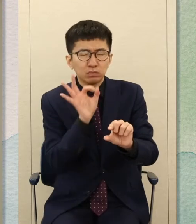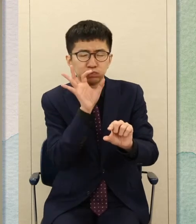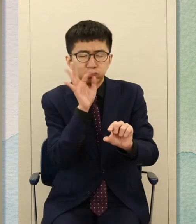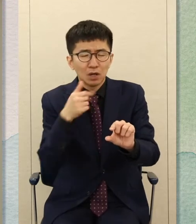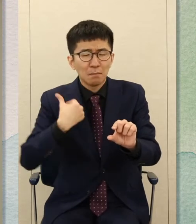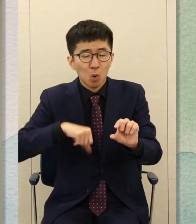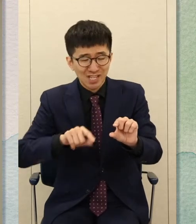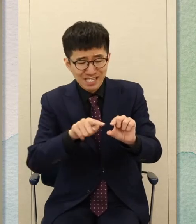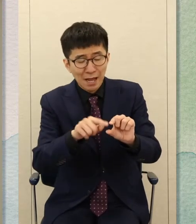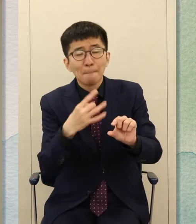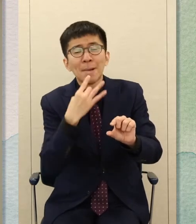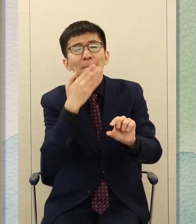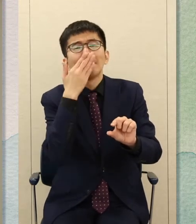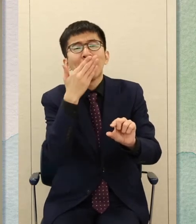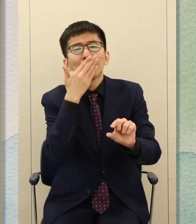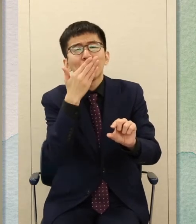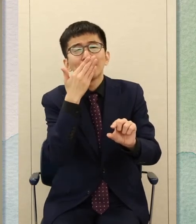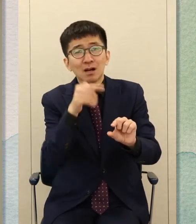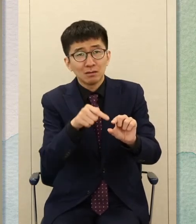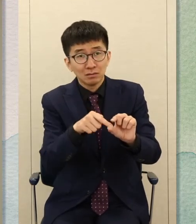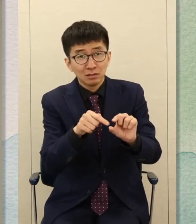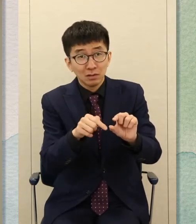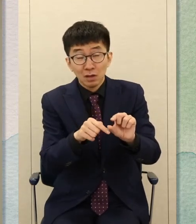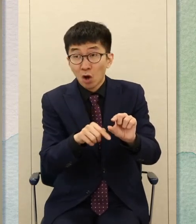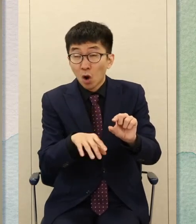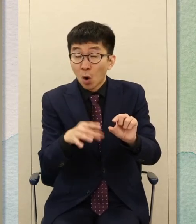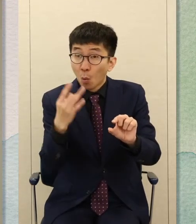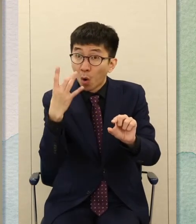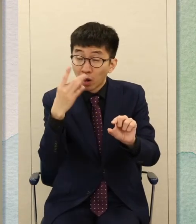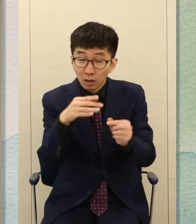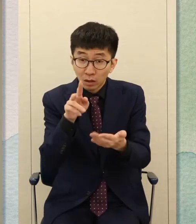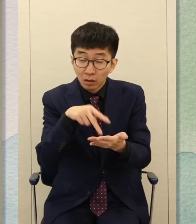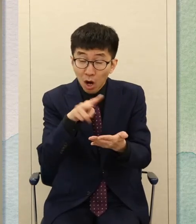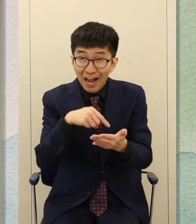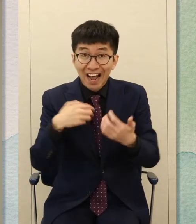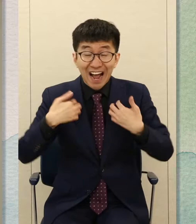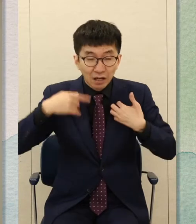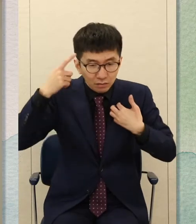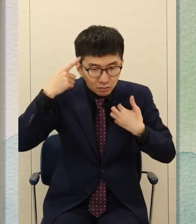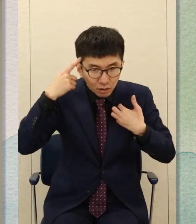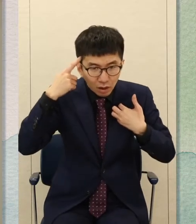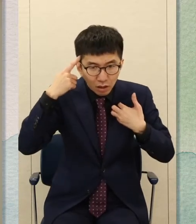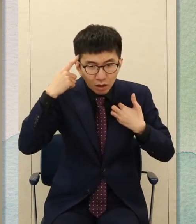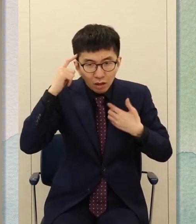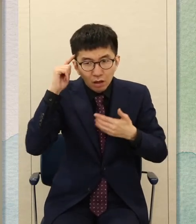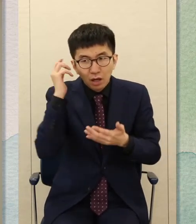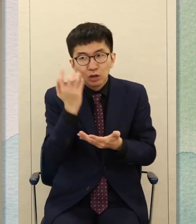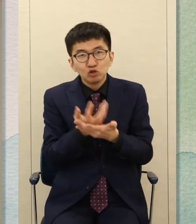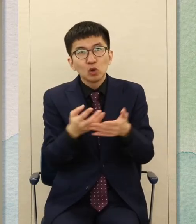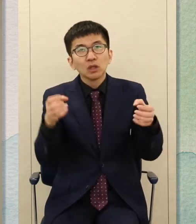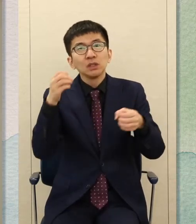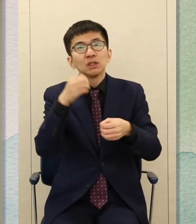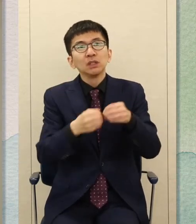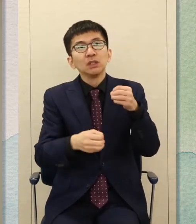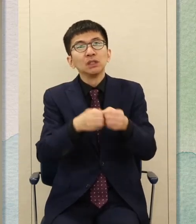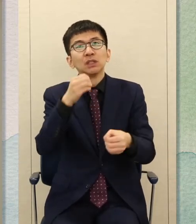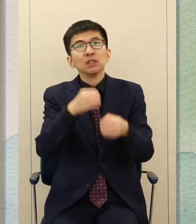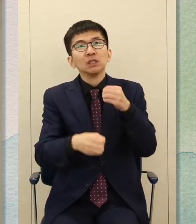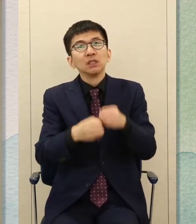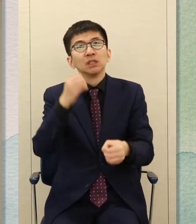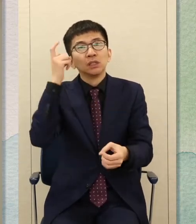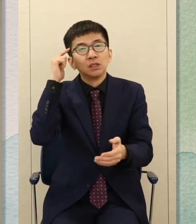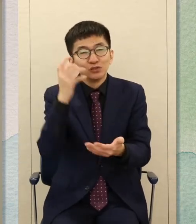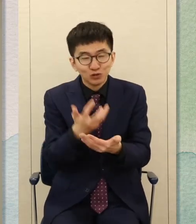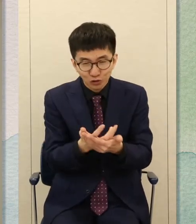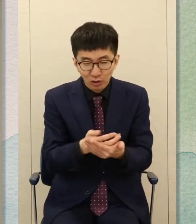거죠. 예, 보니까 이게 재밌는 이야기책인 줄 알았는데 시였어. 예, 여기서 일단 큰 충격을 받으시고, 예,